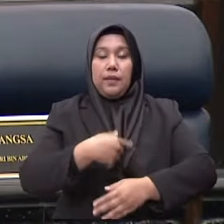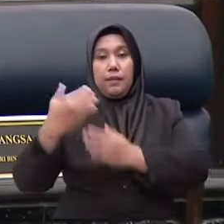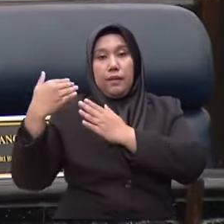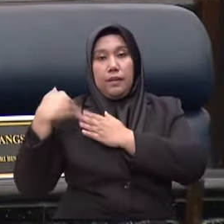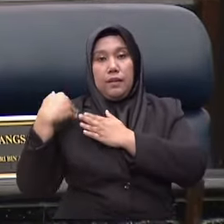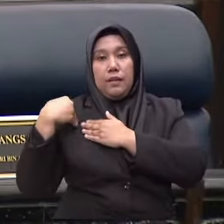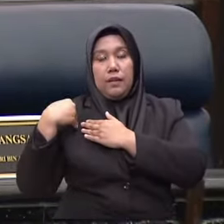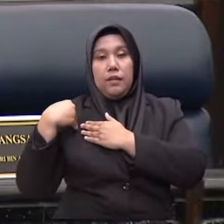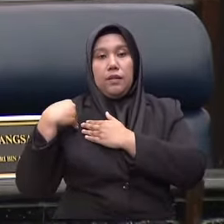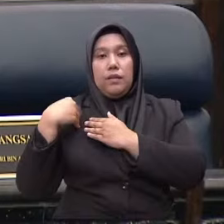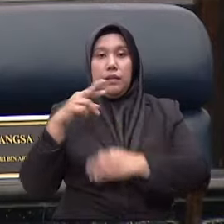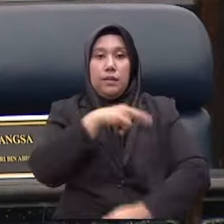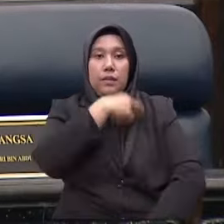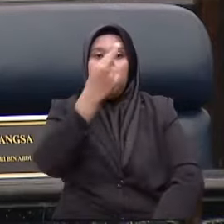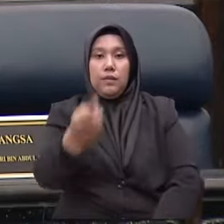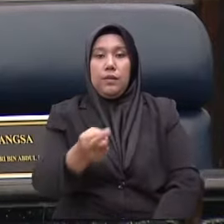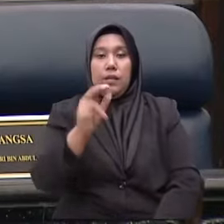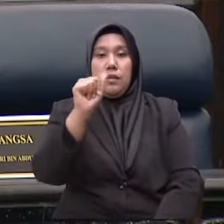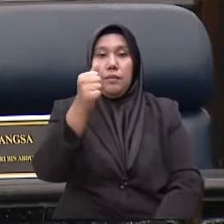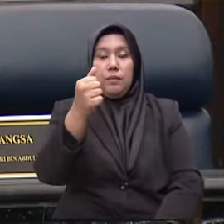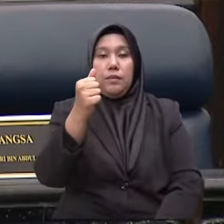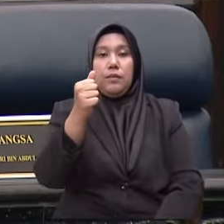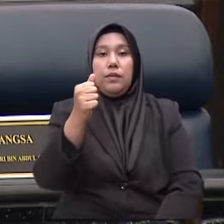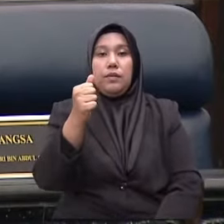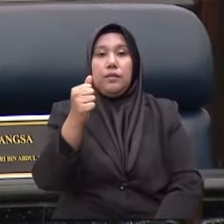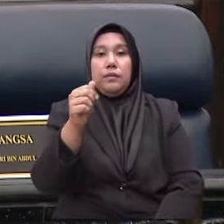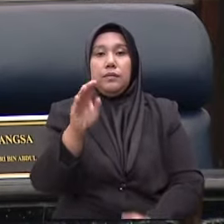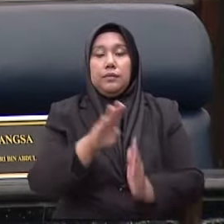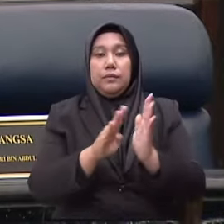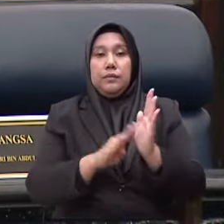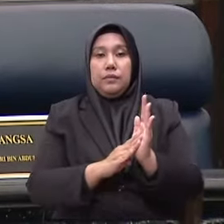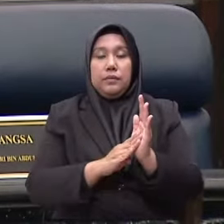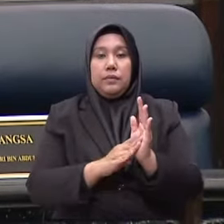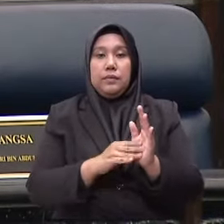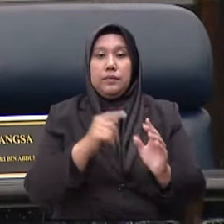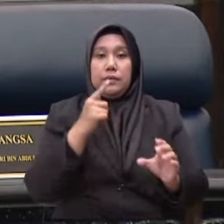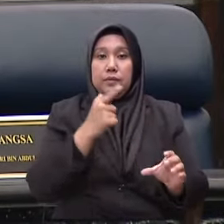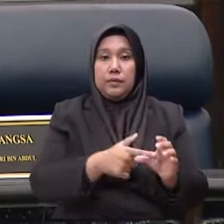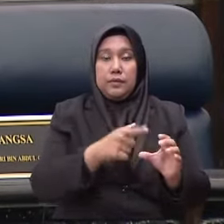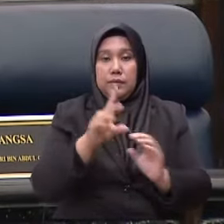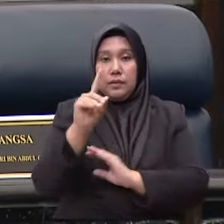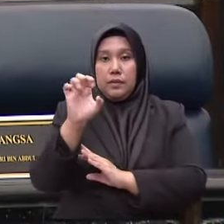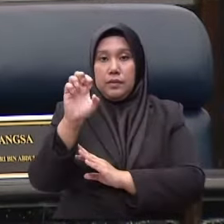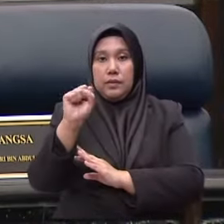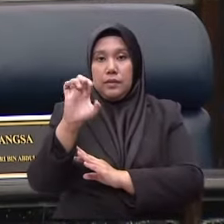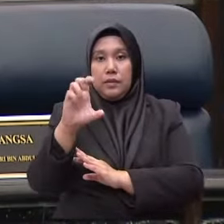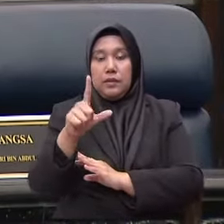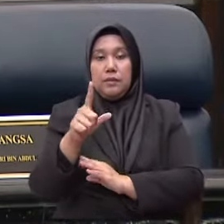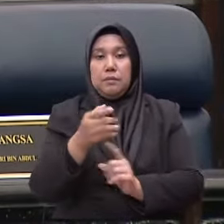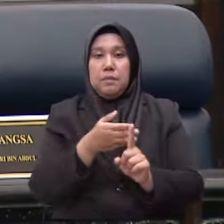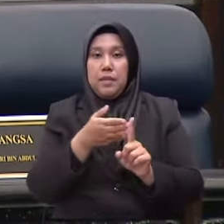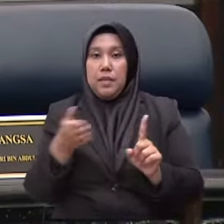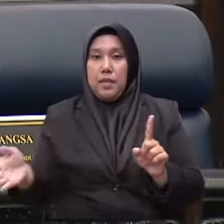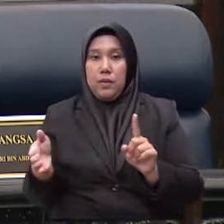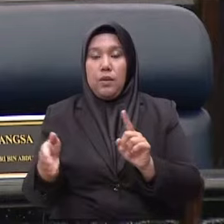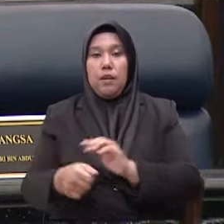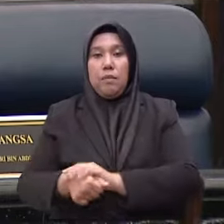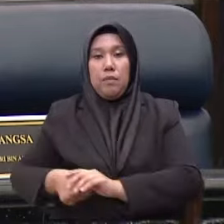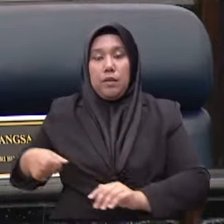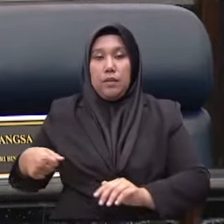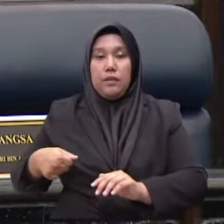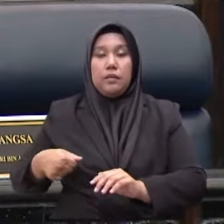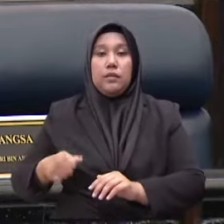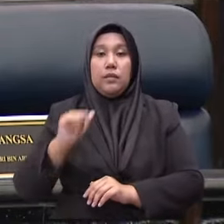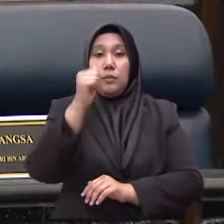10 bilion daripada subsidi diesel yang disebabkan oleh penyelongan dan penyeludupan 10 bilion kerugian